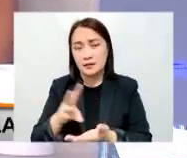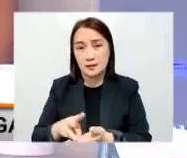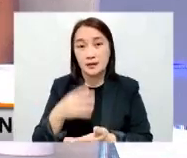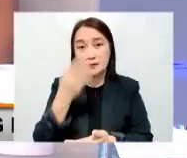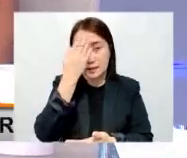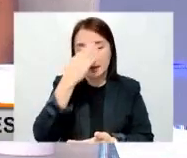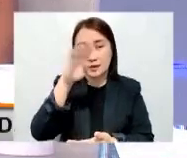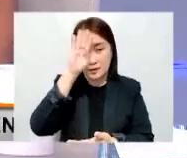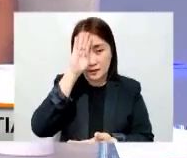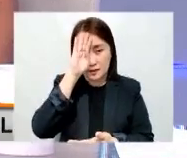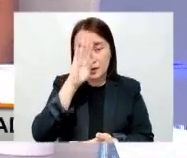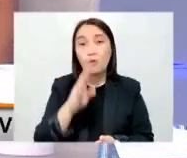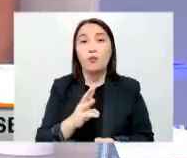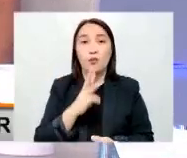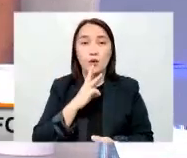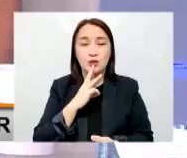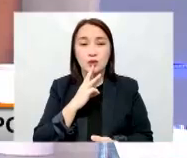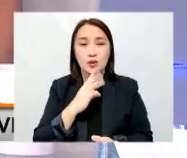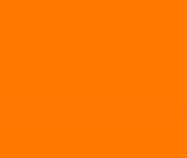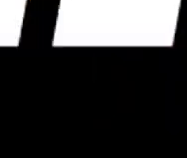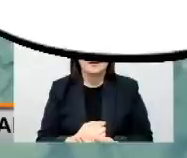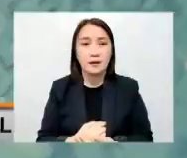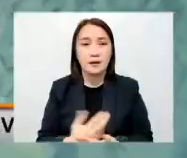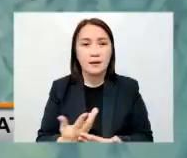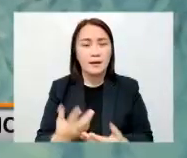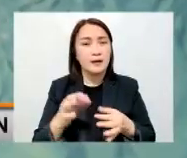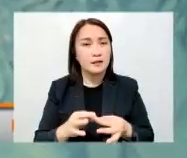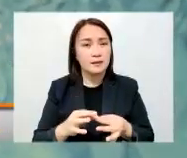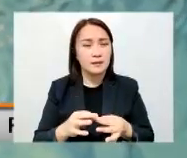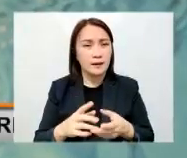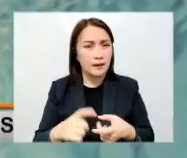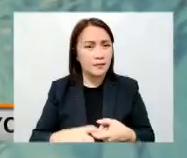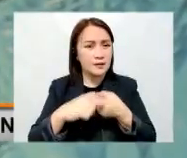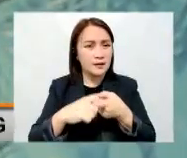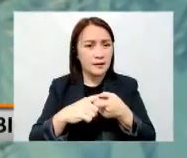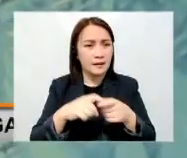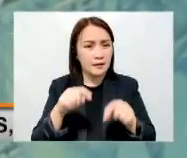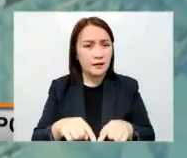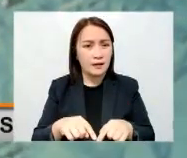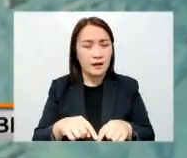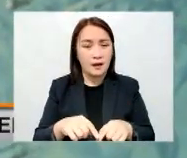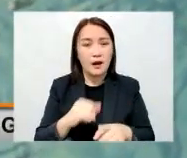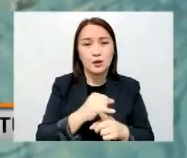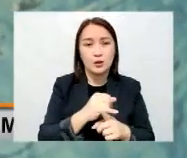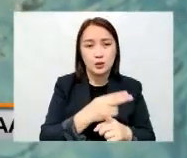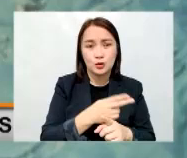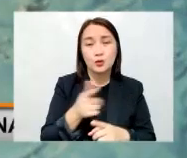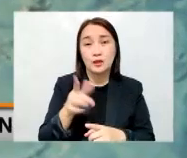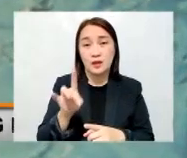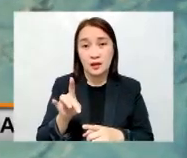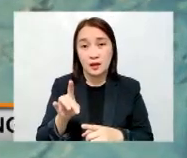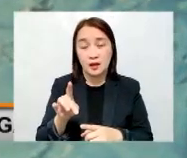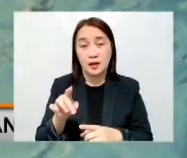water service interruption ang Maynilad. Simula June 28 yan hanggang August 8, 13 oras mawawala ng tubig o mula